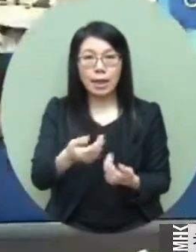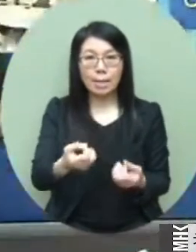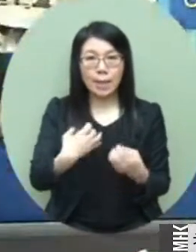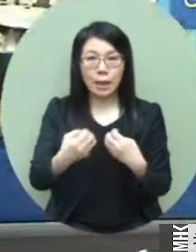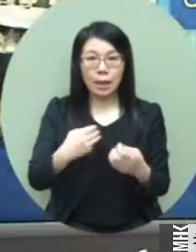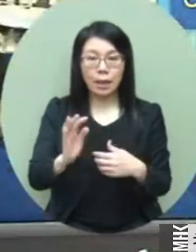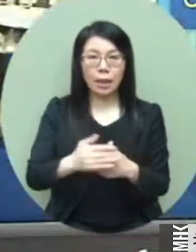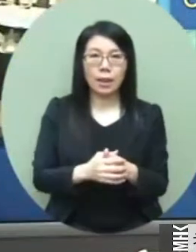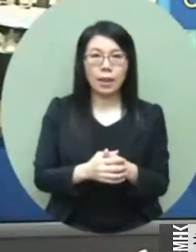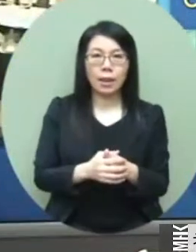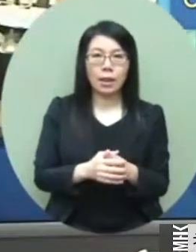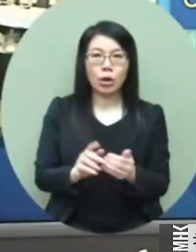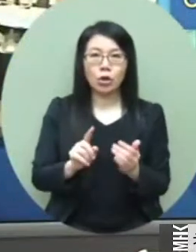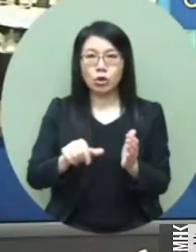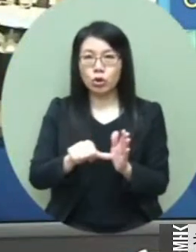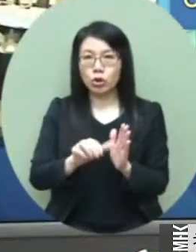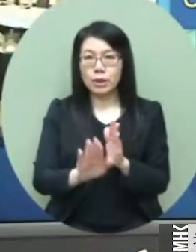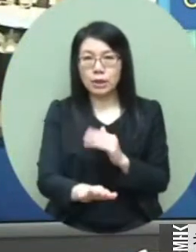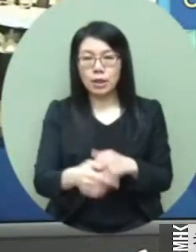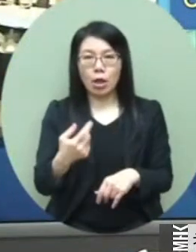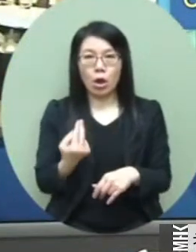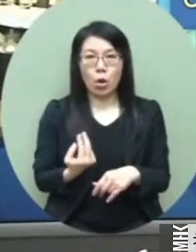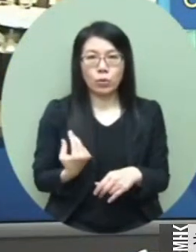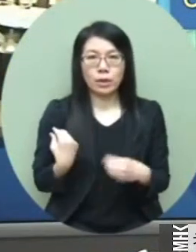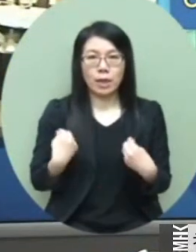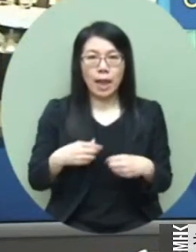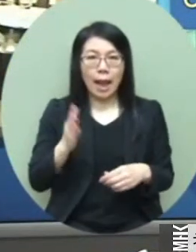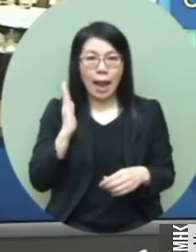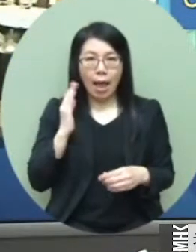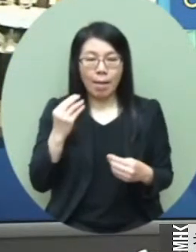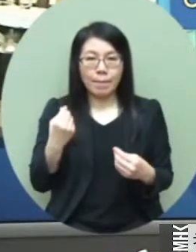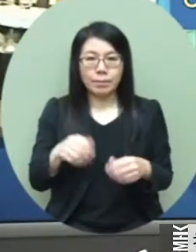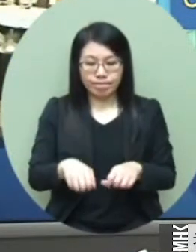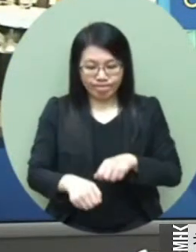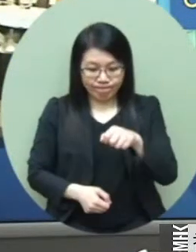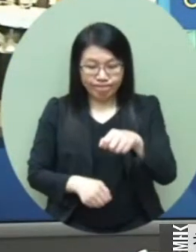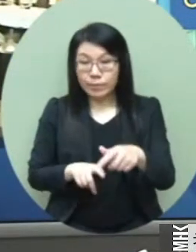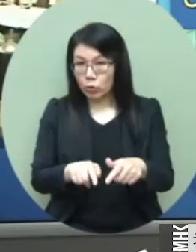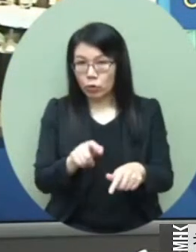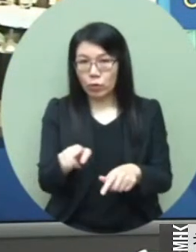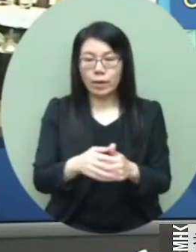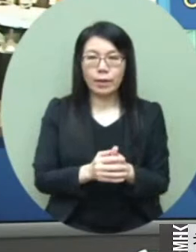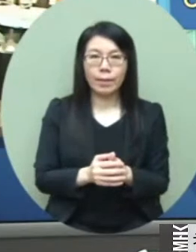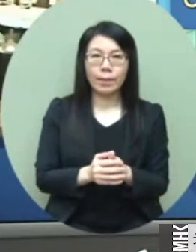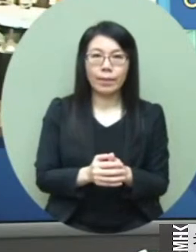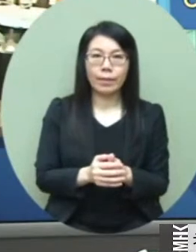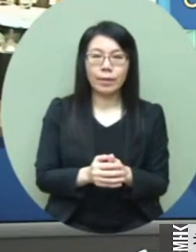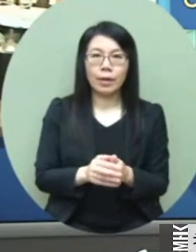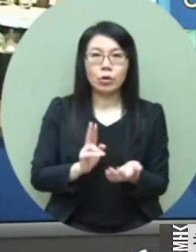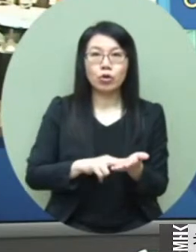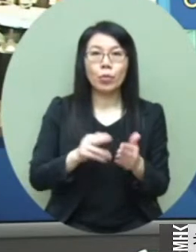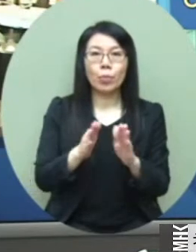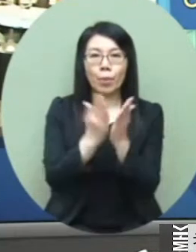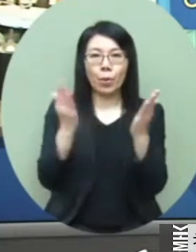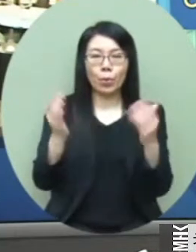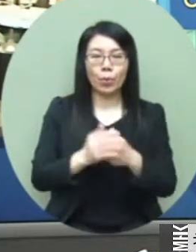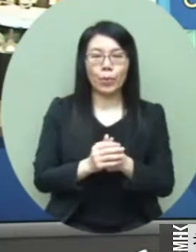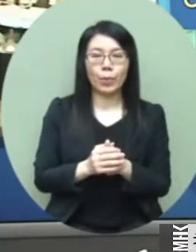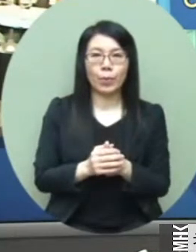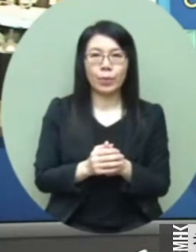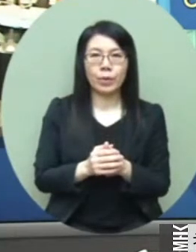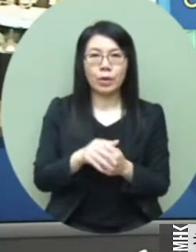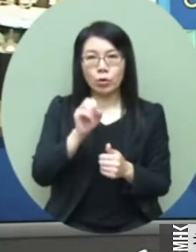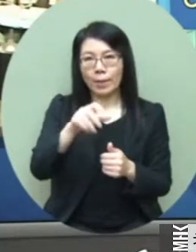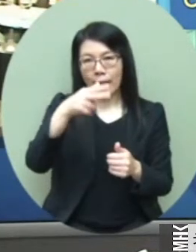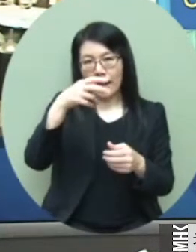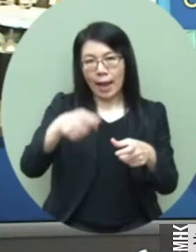最前排綠色衫用電腦嗰位男記者。 係你好啊，信報嘅咁想問翻林